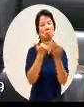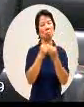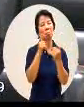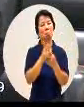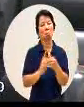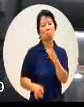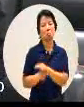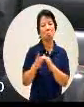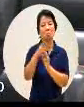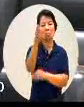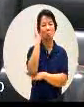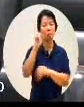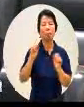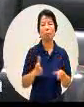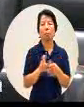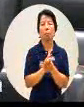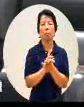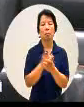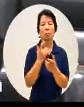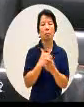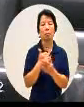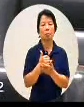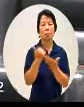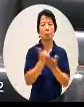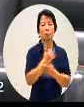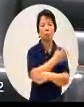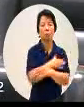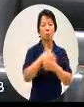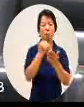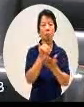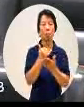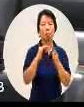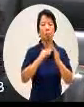陳市長回答市長請答案